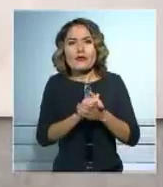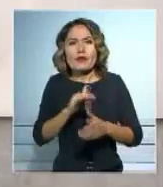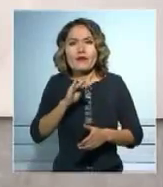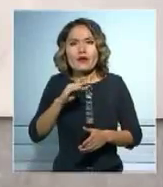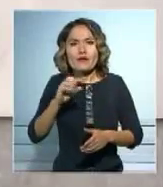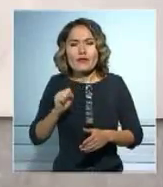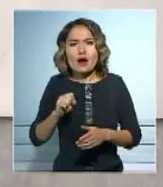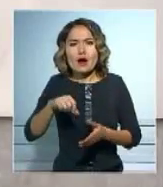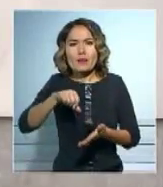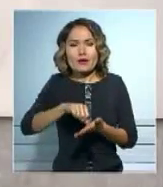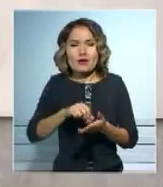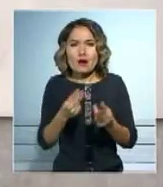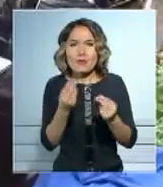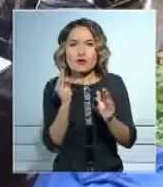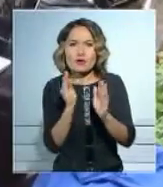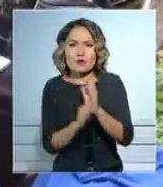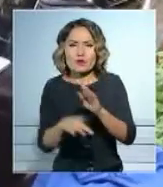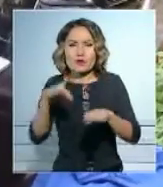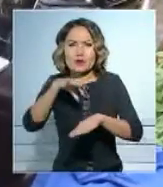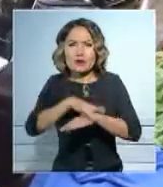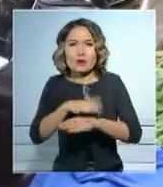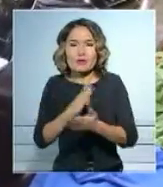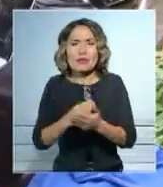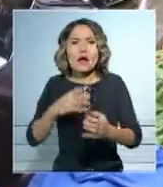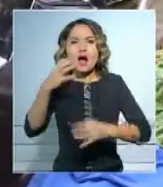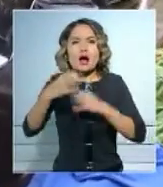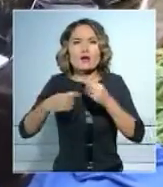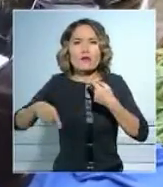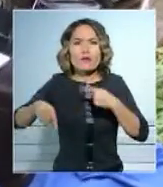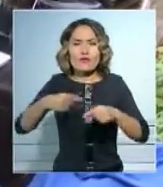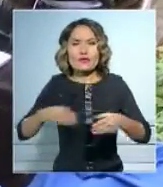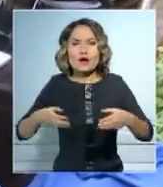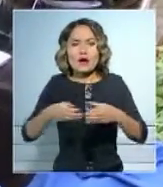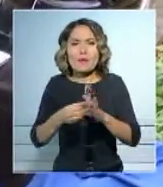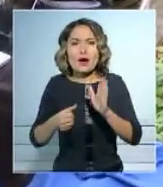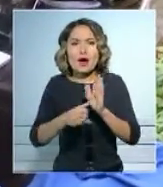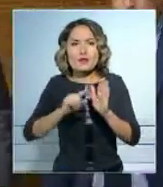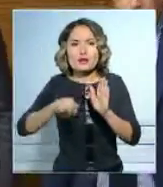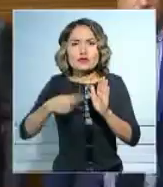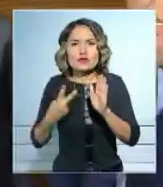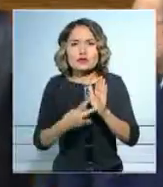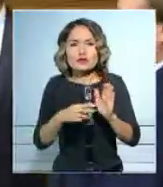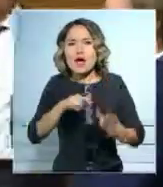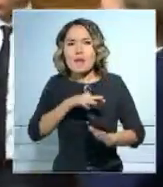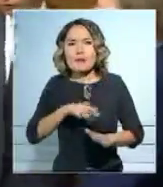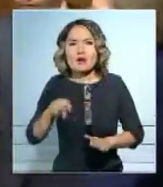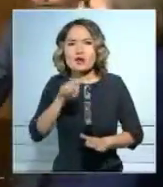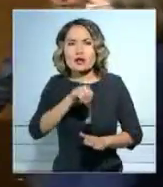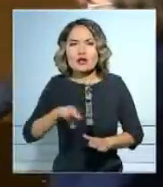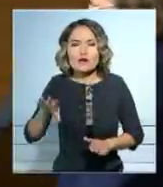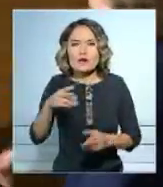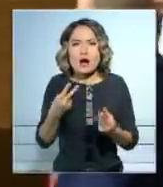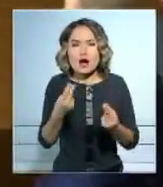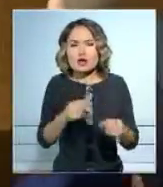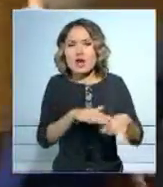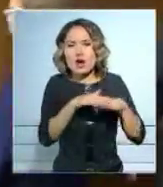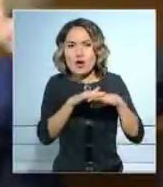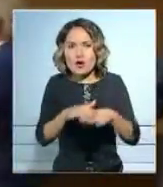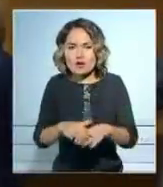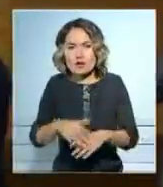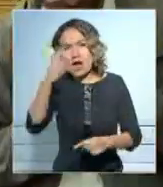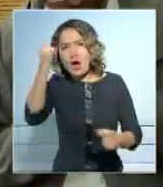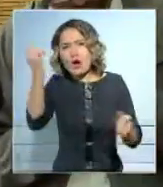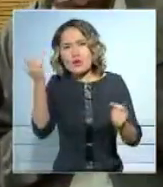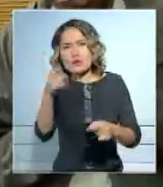FIFA мүшелеріне пара берсе керек. Кейін халықаралық футбол федерациясына 6,7 миллион евро аударылған белгілі болды. Төлем